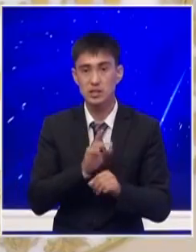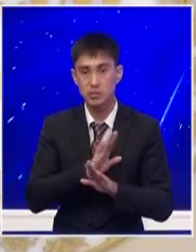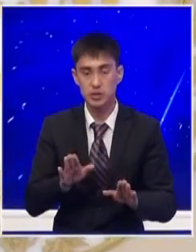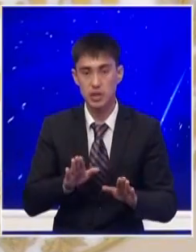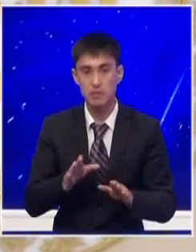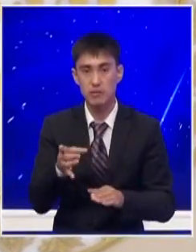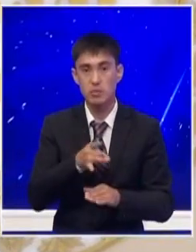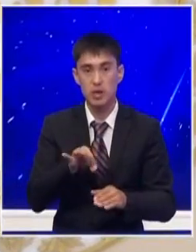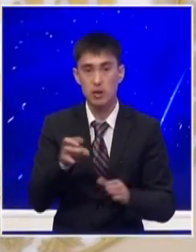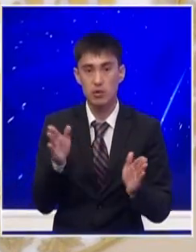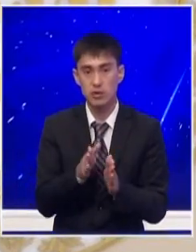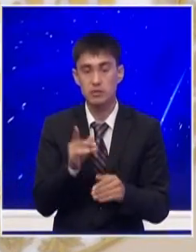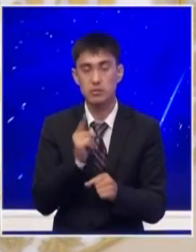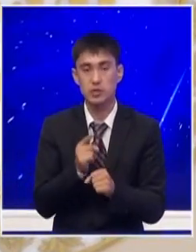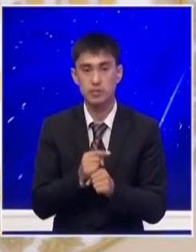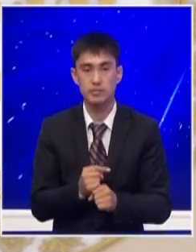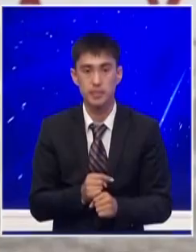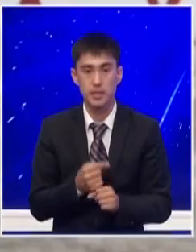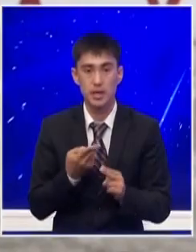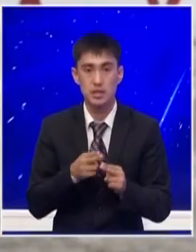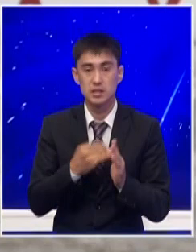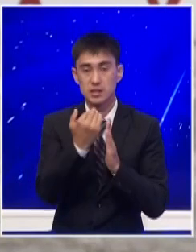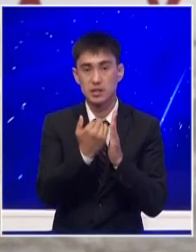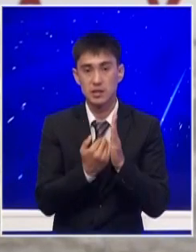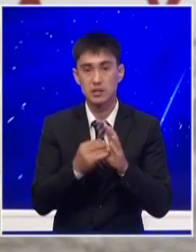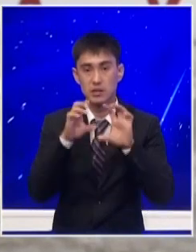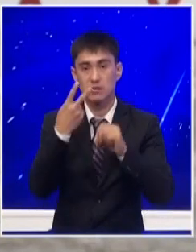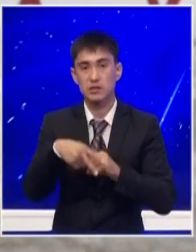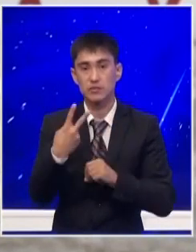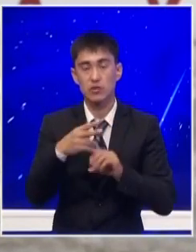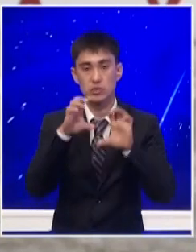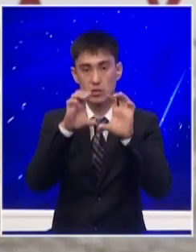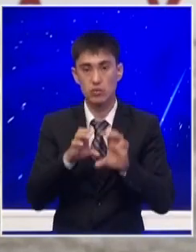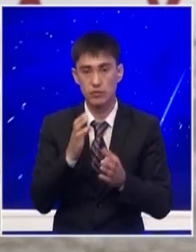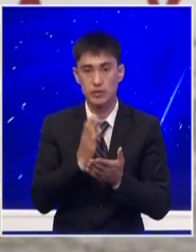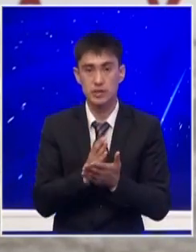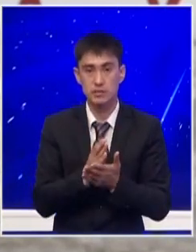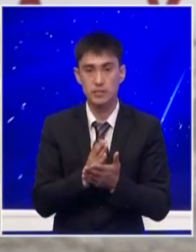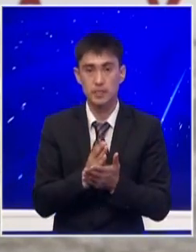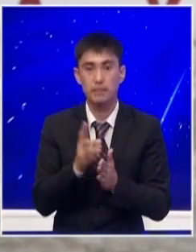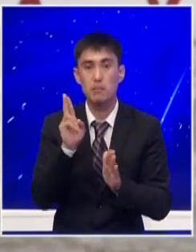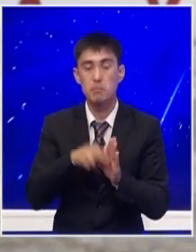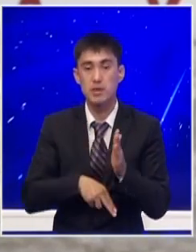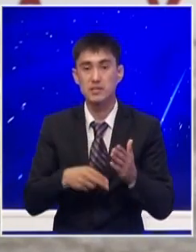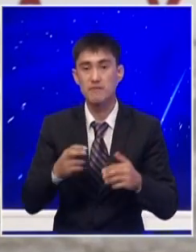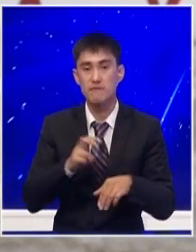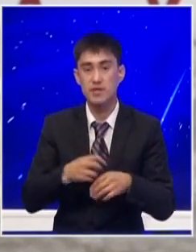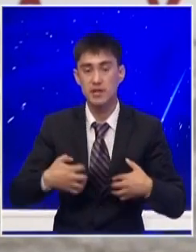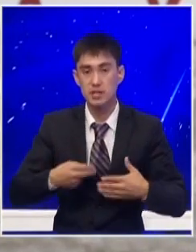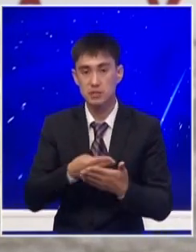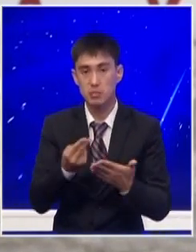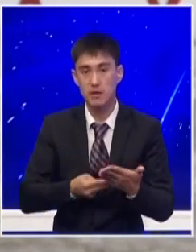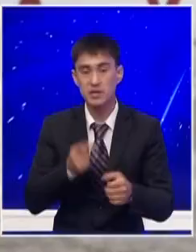но с обязательным это осмотром туши. Согласно статье 22 закона о ветеринарии, там четко написано, без ветеринарной справки реализация животного